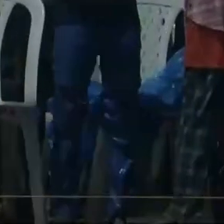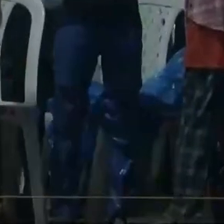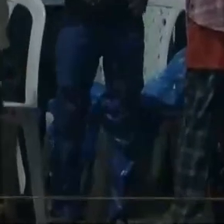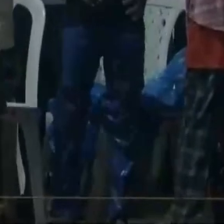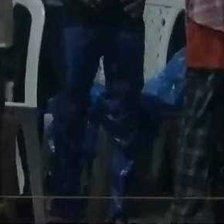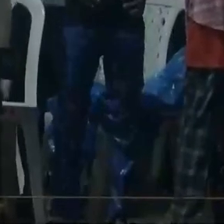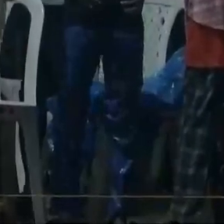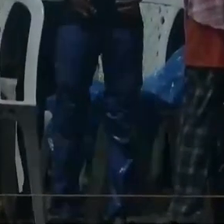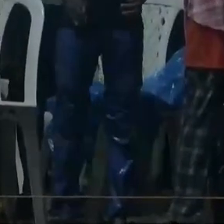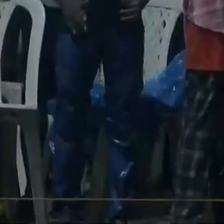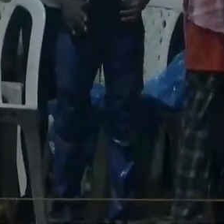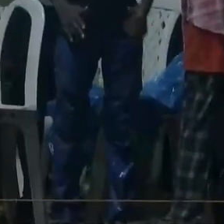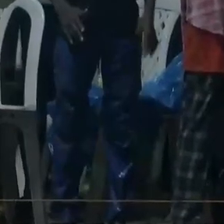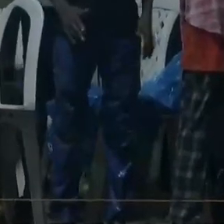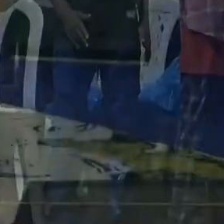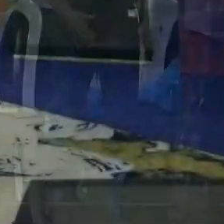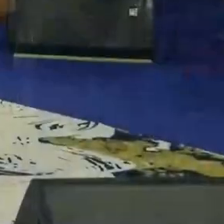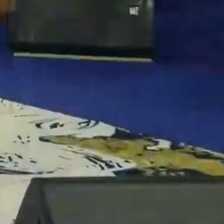Aouda, gloire à Dieu.